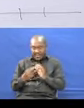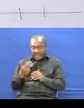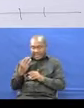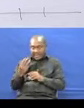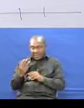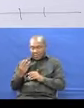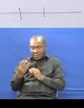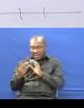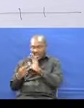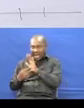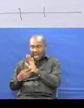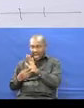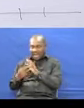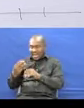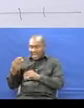3 ya 8.